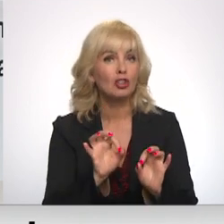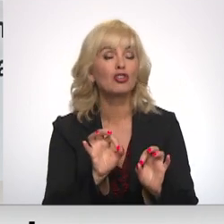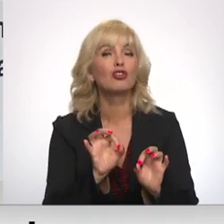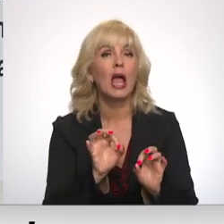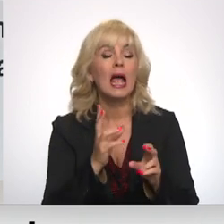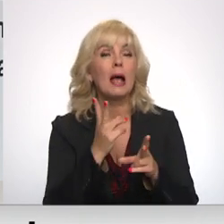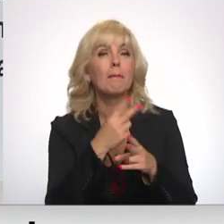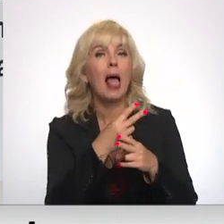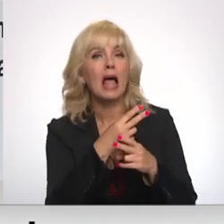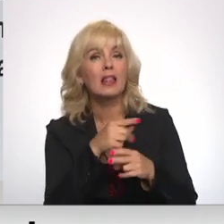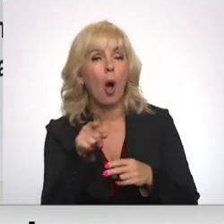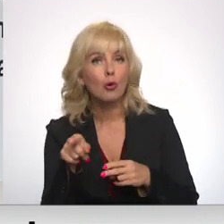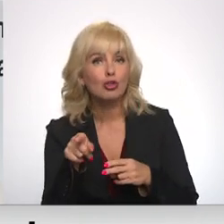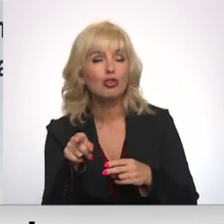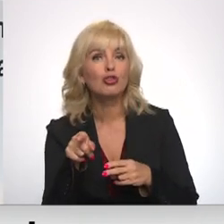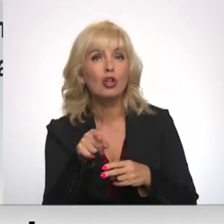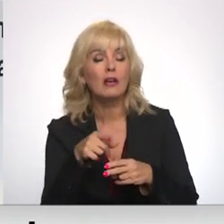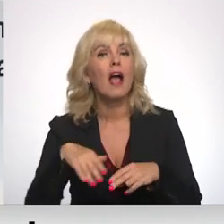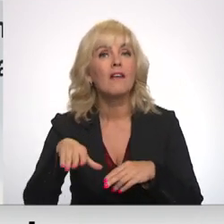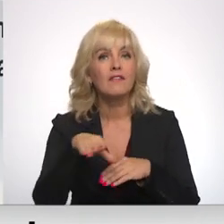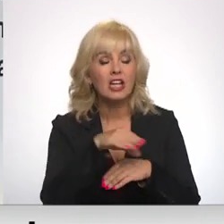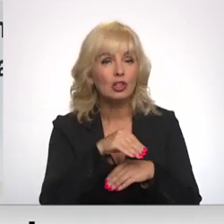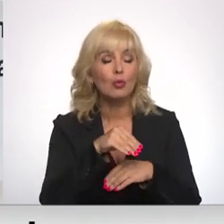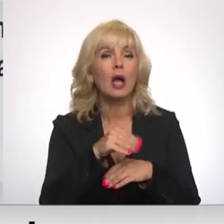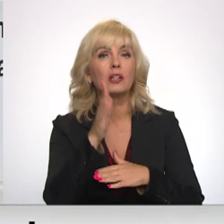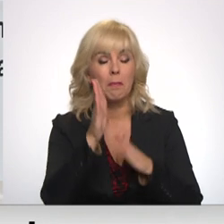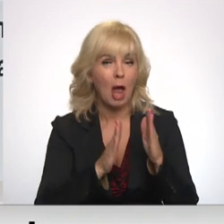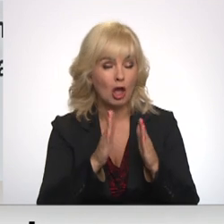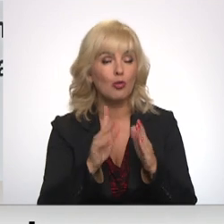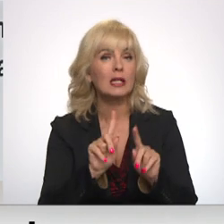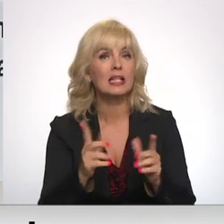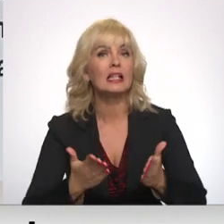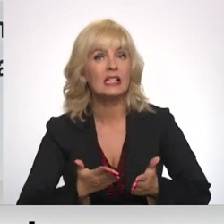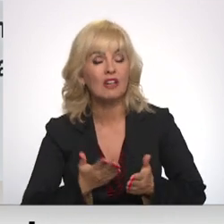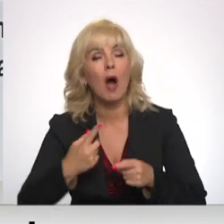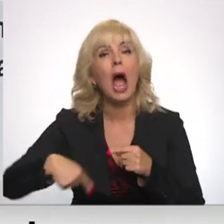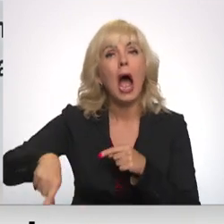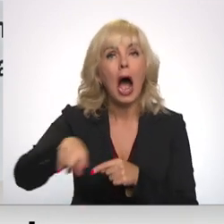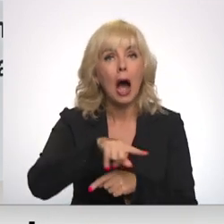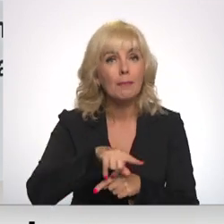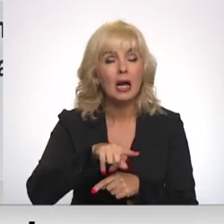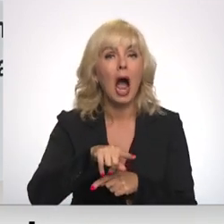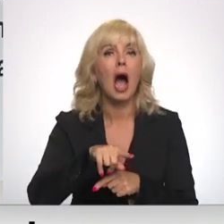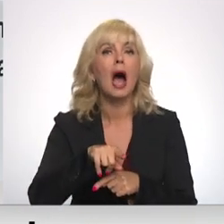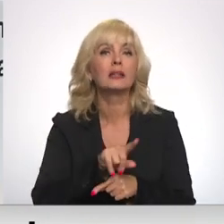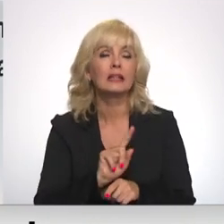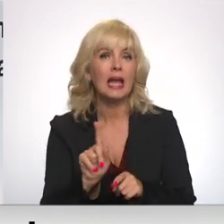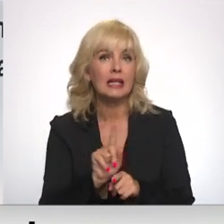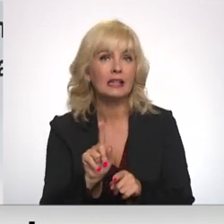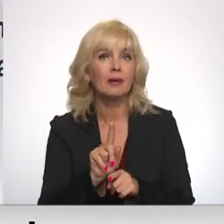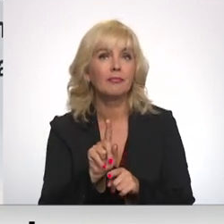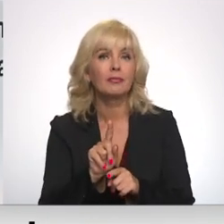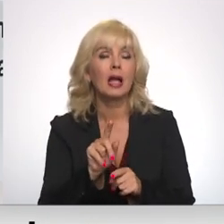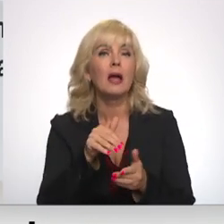ir, viņi tur ir praktiski visos pēc mežos viņi apgrozās, un plus apkārt arī ir vairākas zināmas tādas